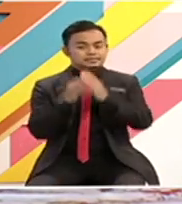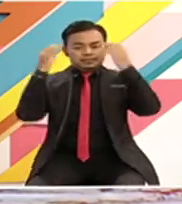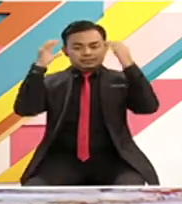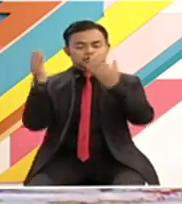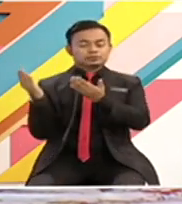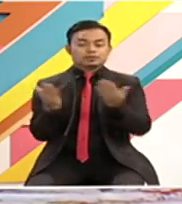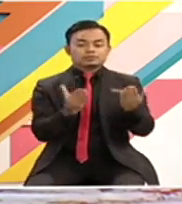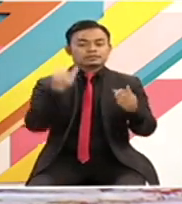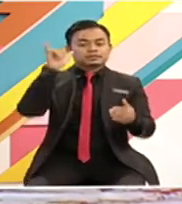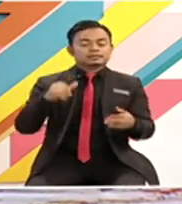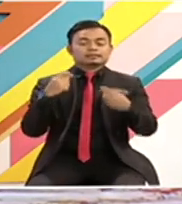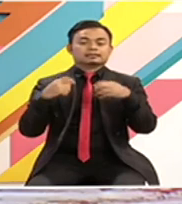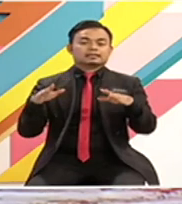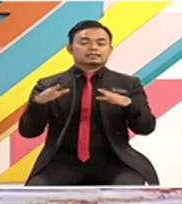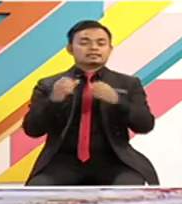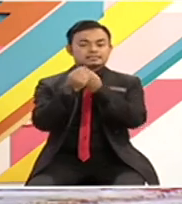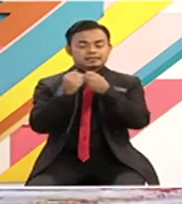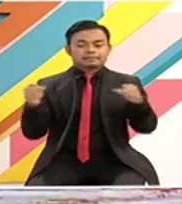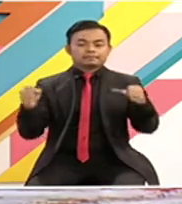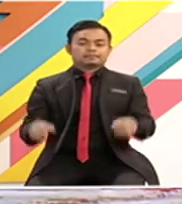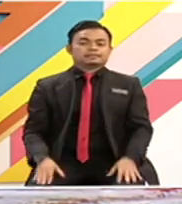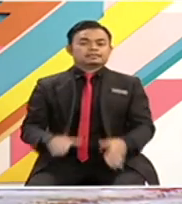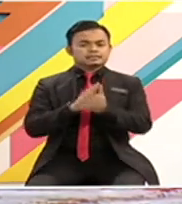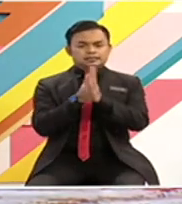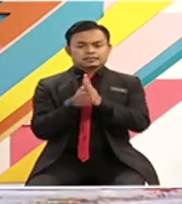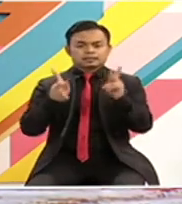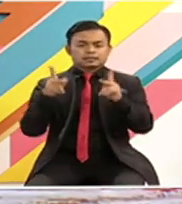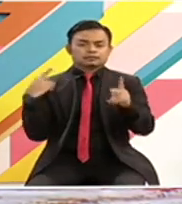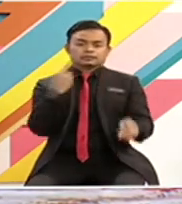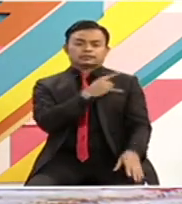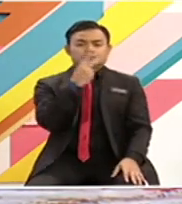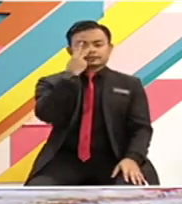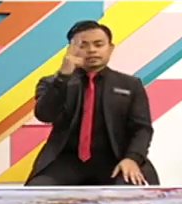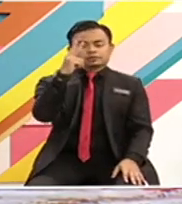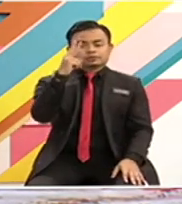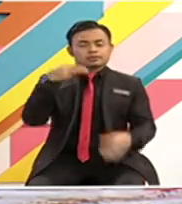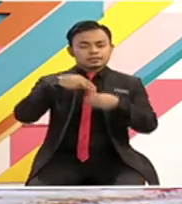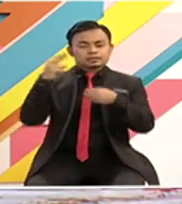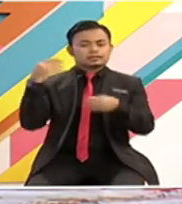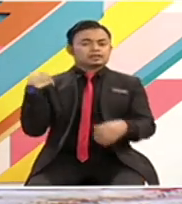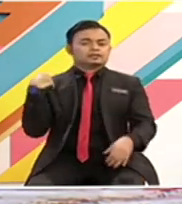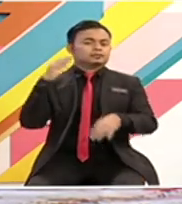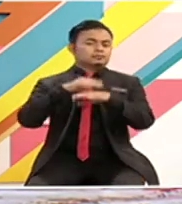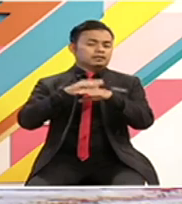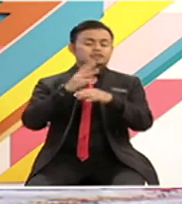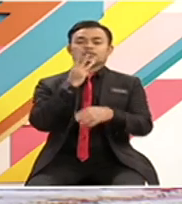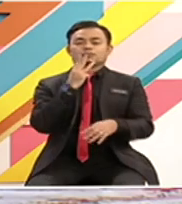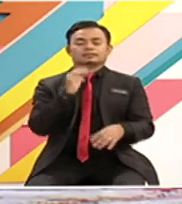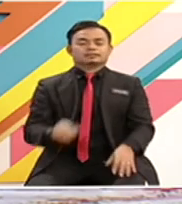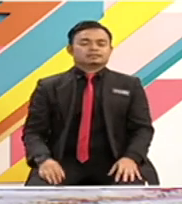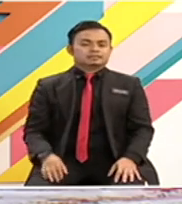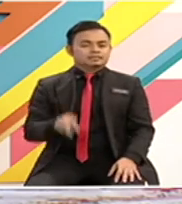birena kalau ditengok pada hasilan Ini bukan saja menggunakan dua warna tetapi ada menggunakan tiga warna